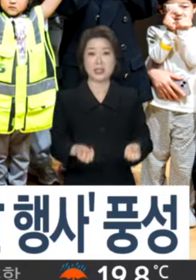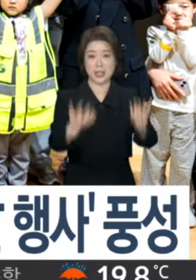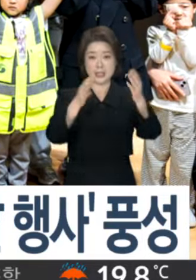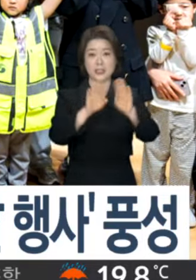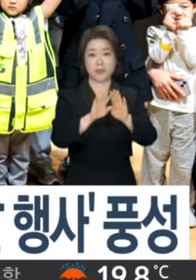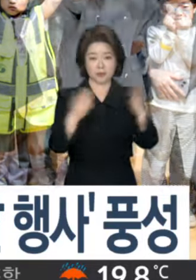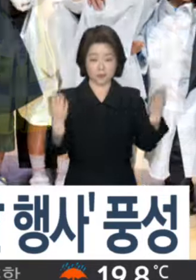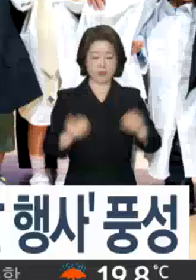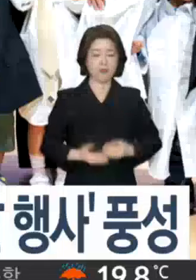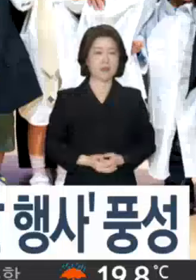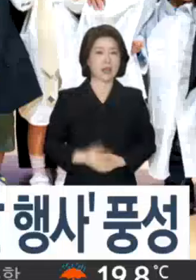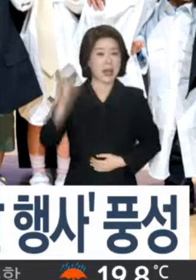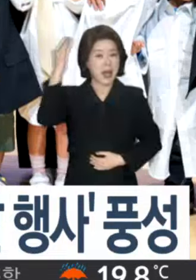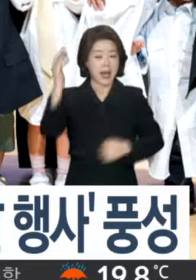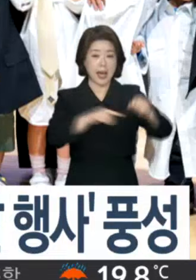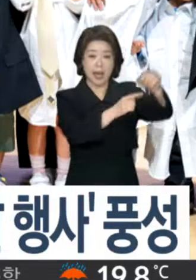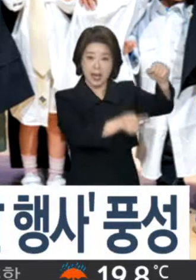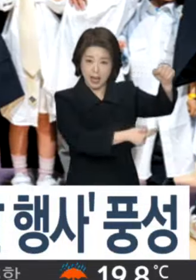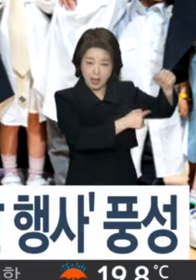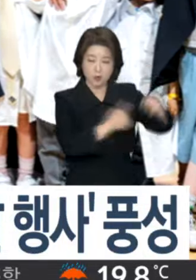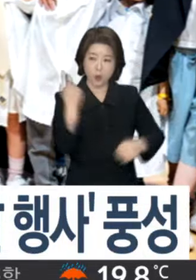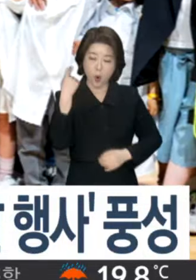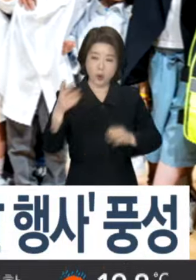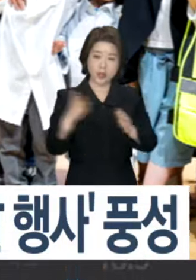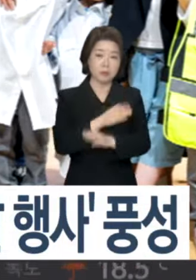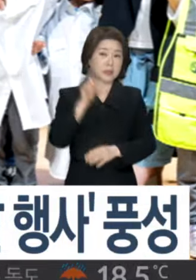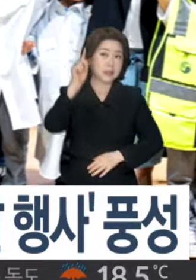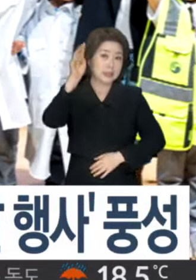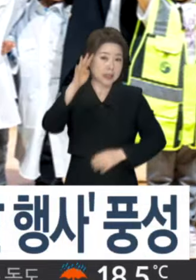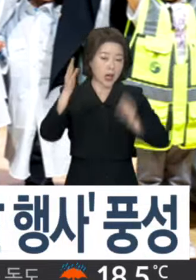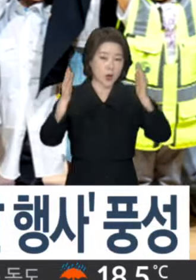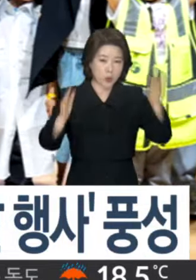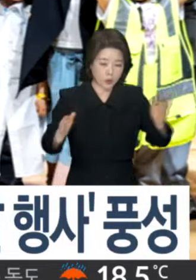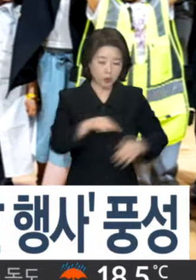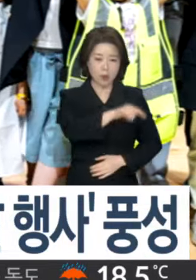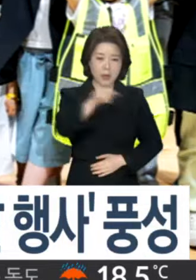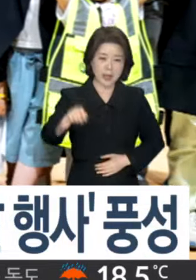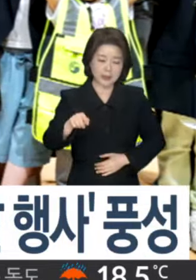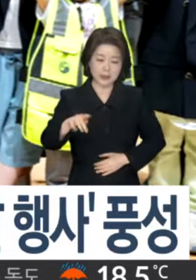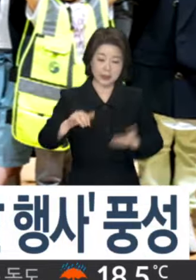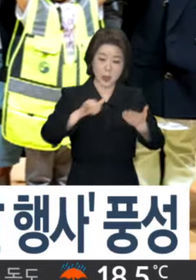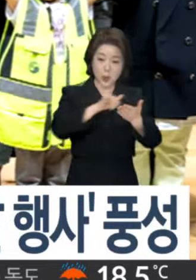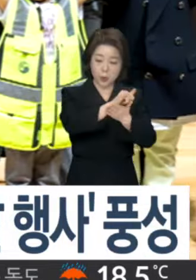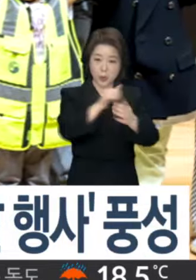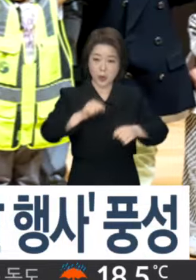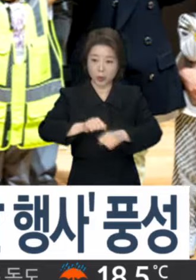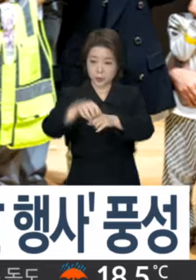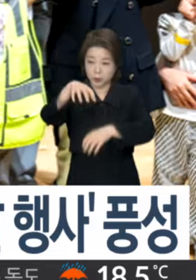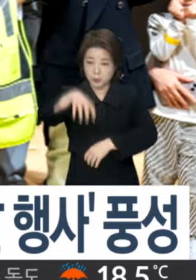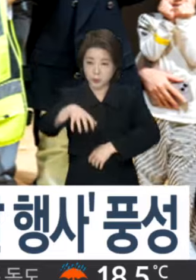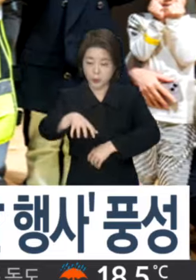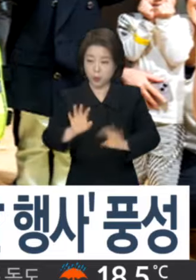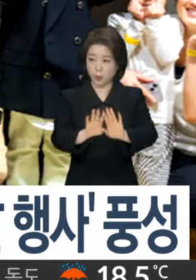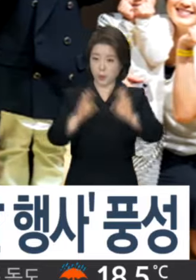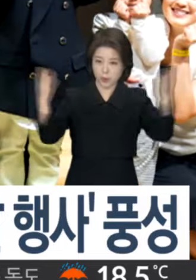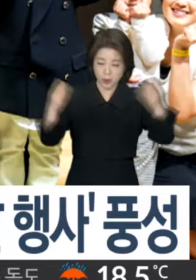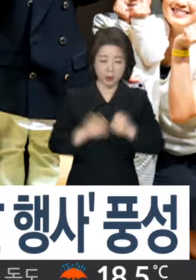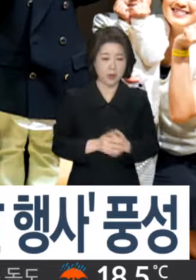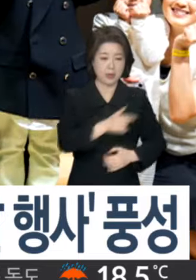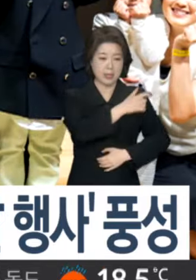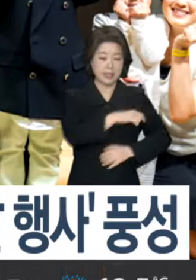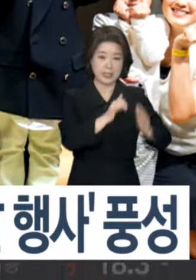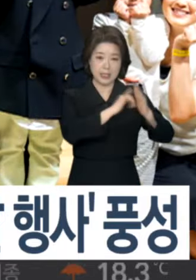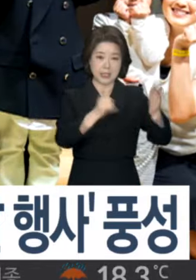버렸습니다 대한항공은 어제부터 사흘간 서울 강서구 본사 경남고를 개방해 임직원 가족을 초청하는 행사를